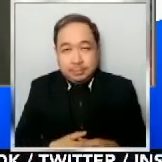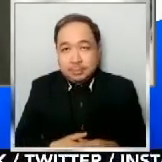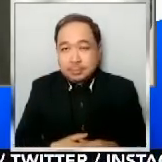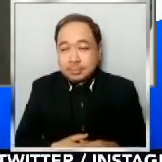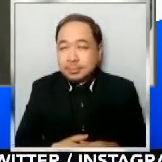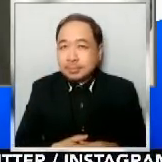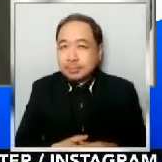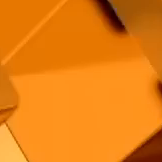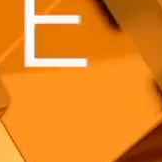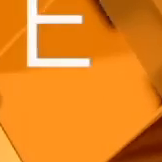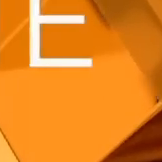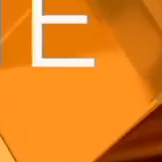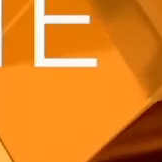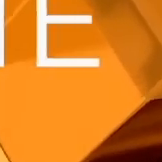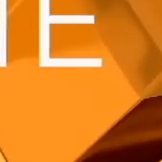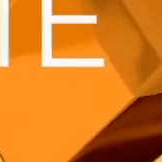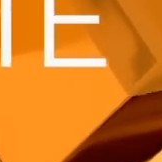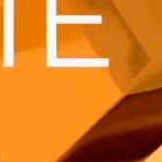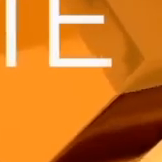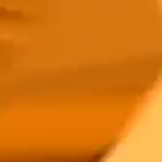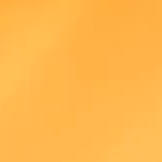JP Soriano.